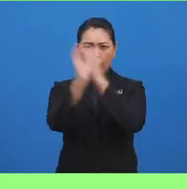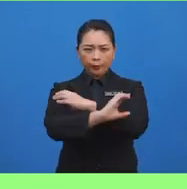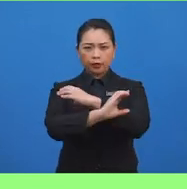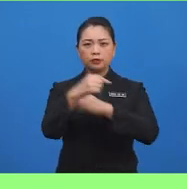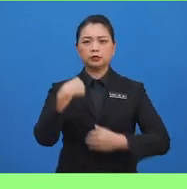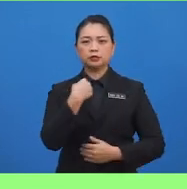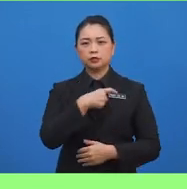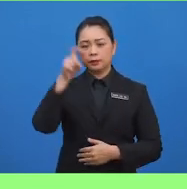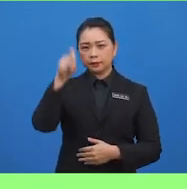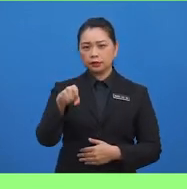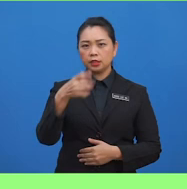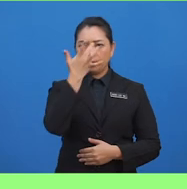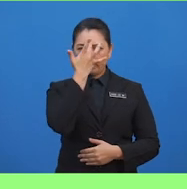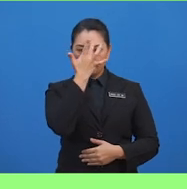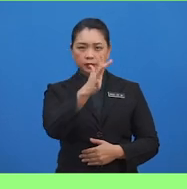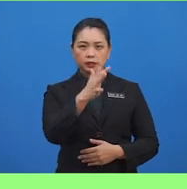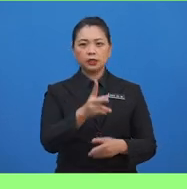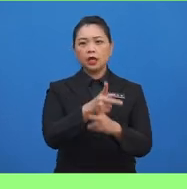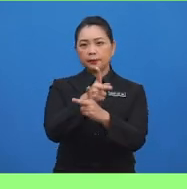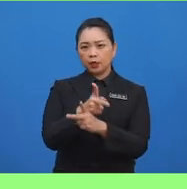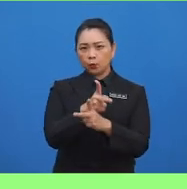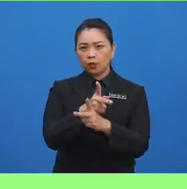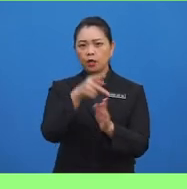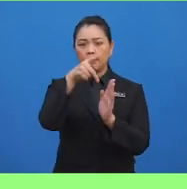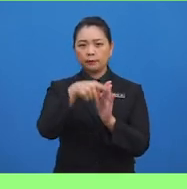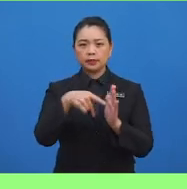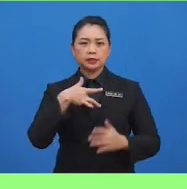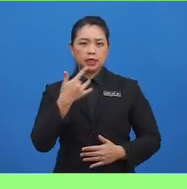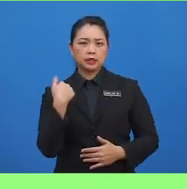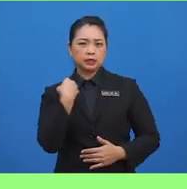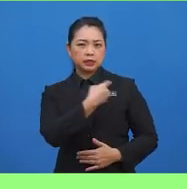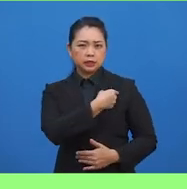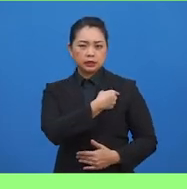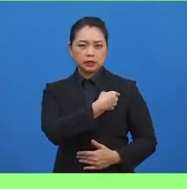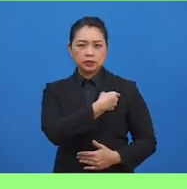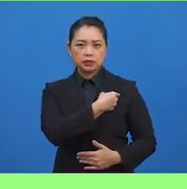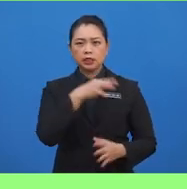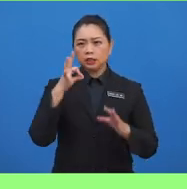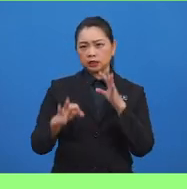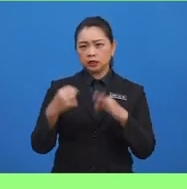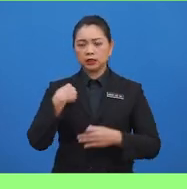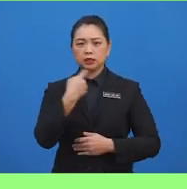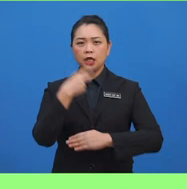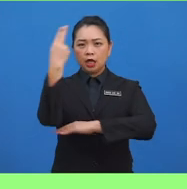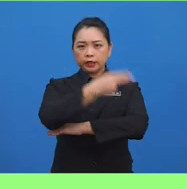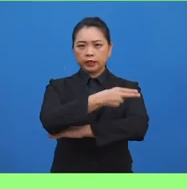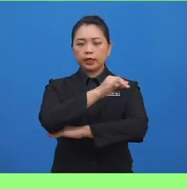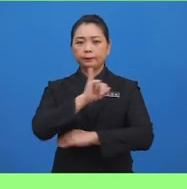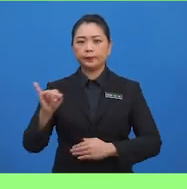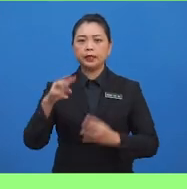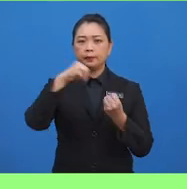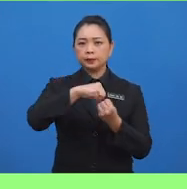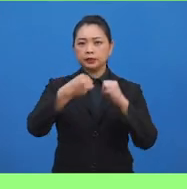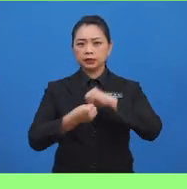kita mestilah pandai mengawal perasaan kita jika kita hadapi